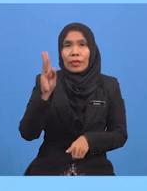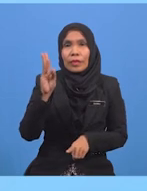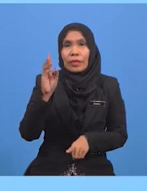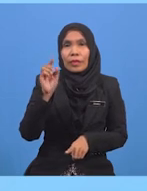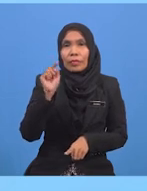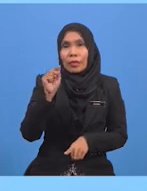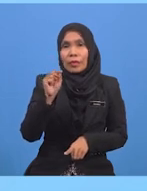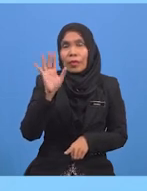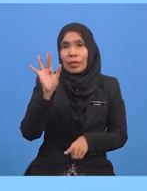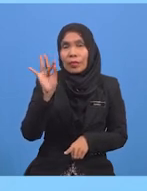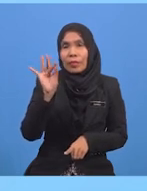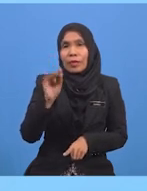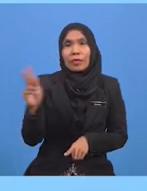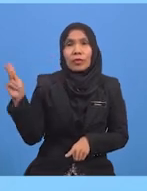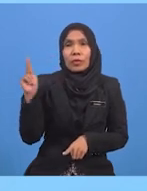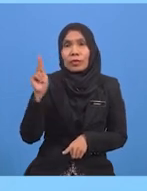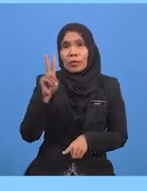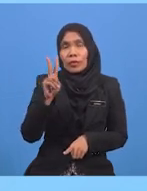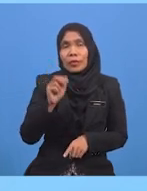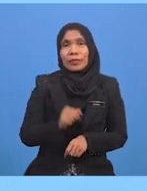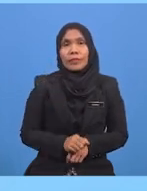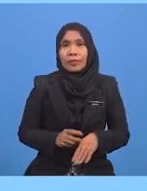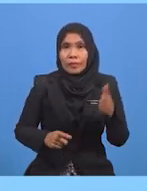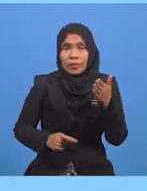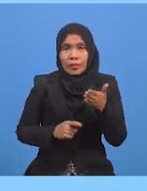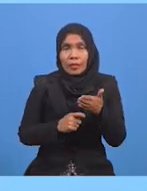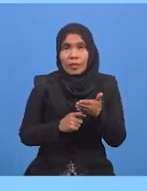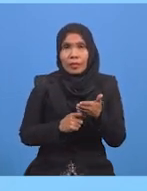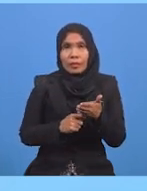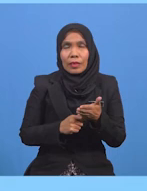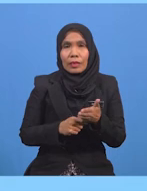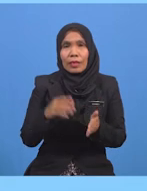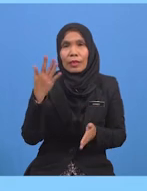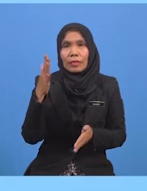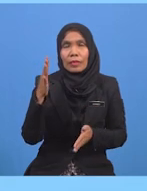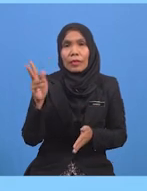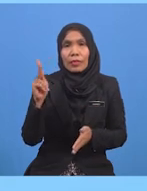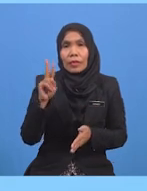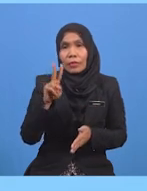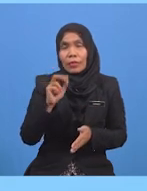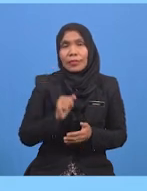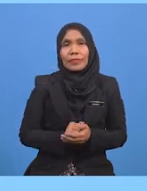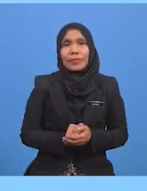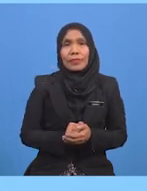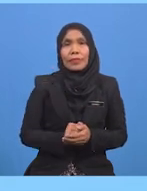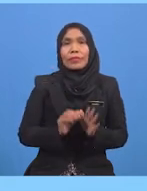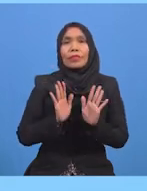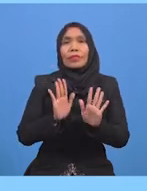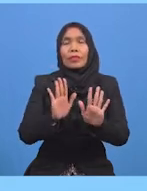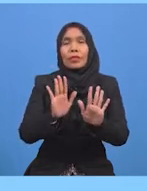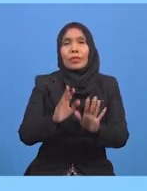6.8 kuasa 2 tambah 15 kuasa 2 tolak